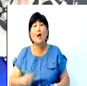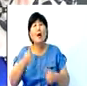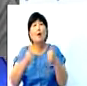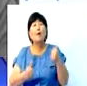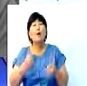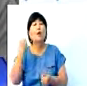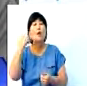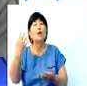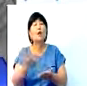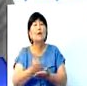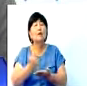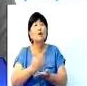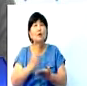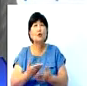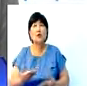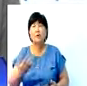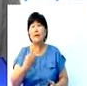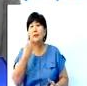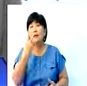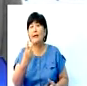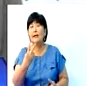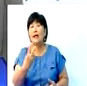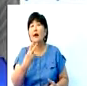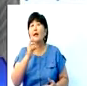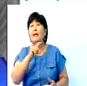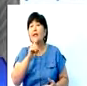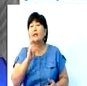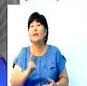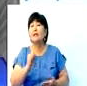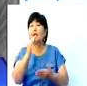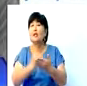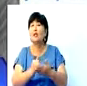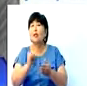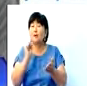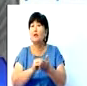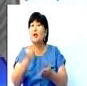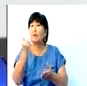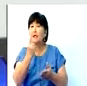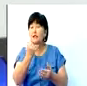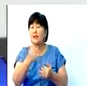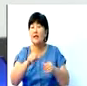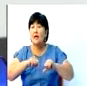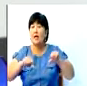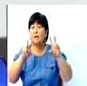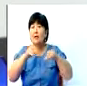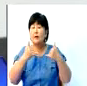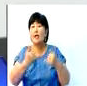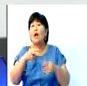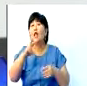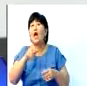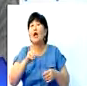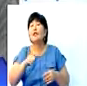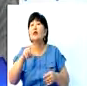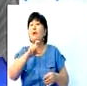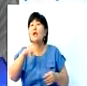Байқаудың жеңімпаздарын анықтау үшін біз екі кезеңді белгілеп отырмыз. Бірінші кезеңде комиссияның қарауына ұсынамыз. Логотип